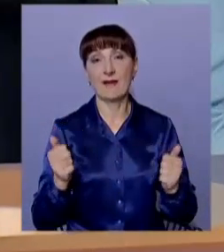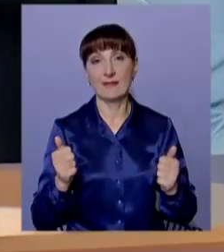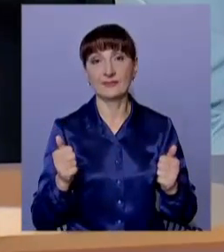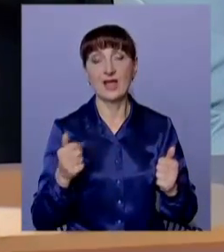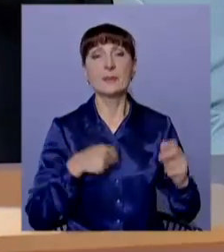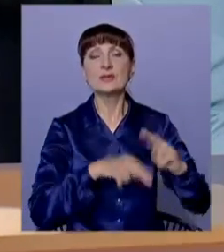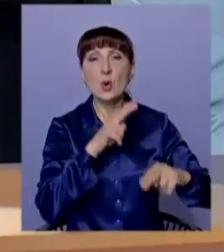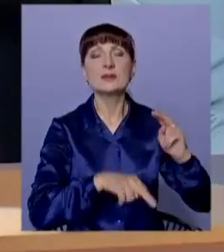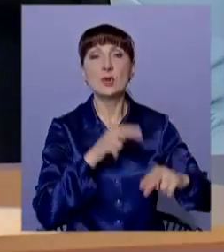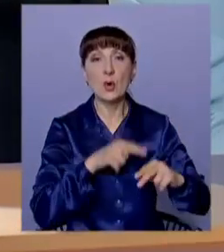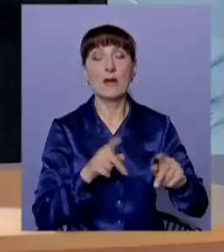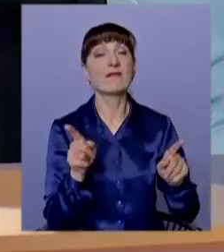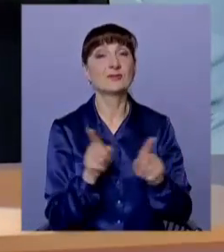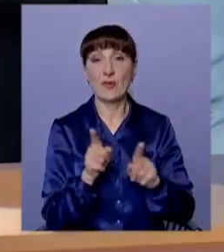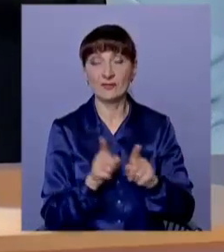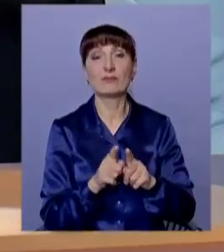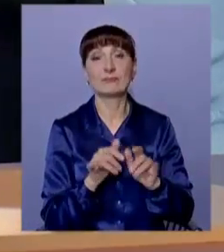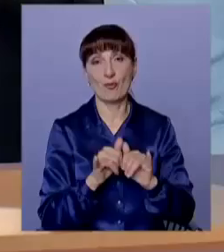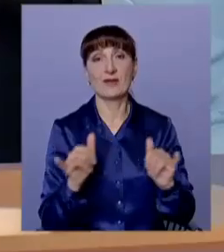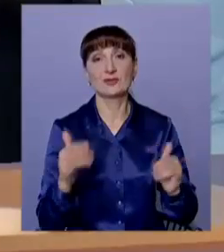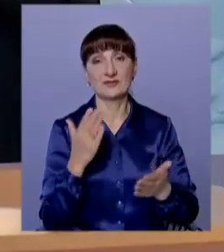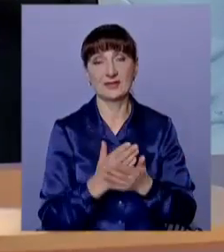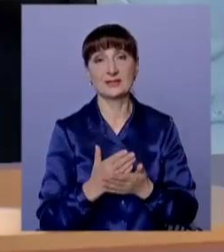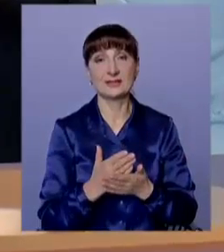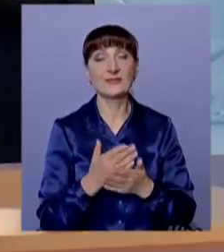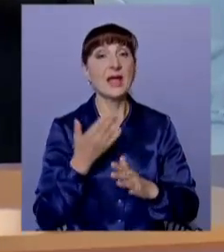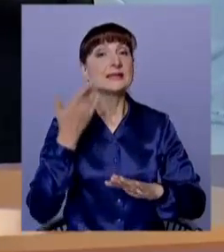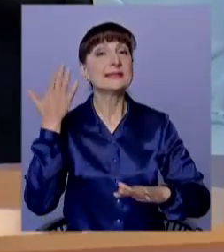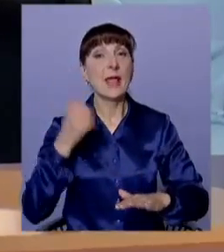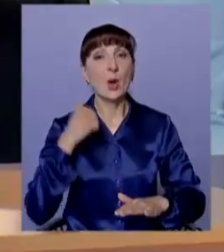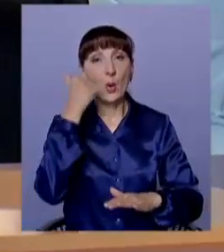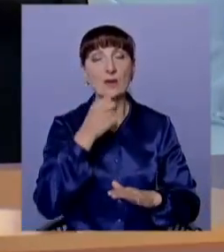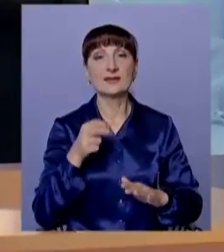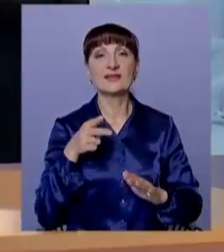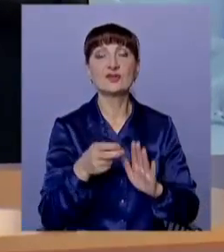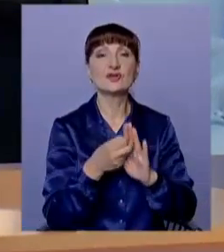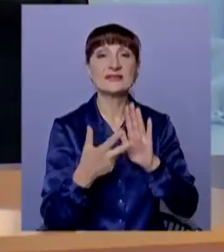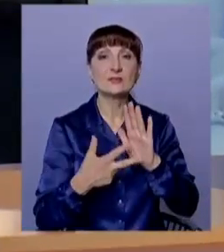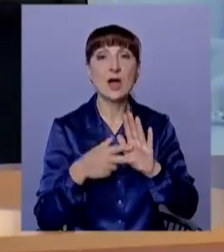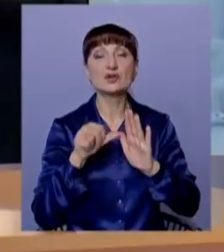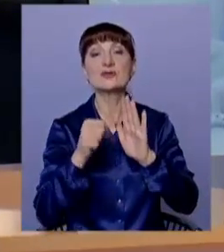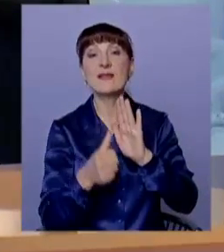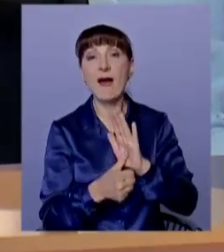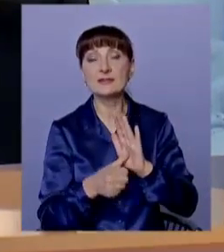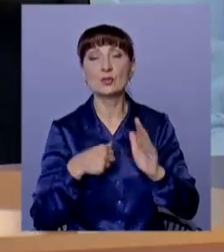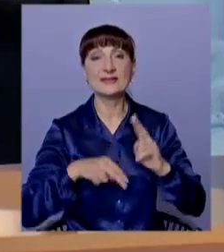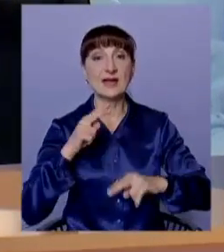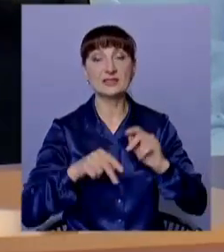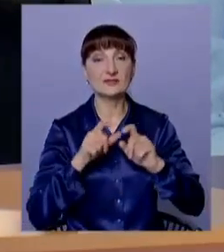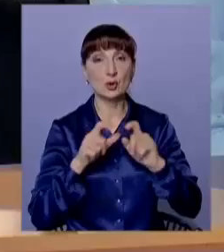там ни строили, если вы посмотрите на те годы, 17-16 годы, у нас строительство